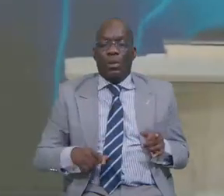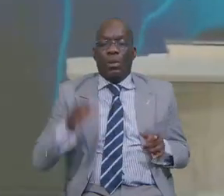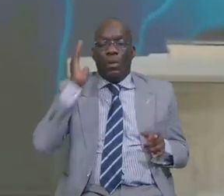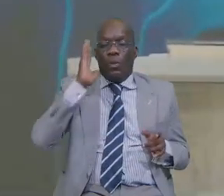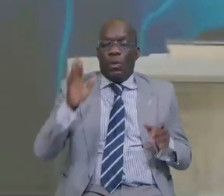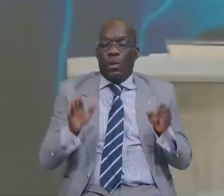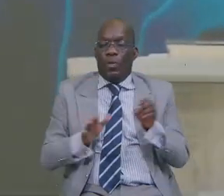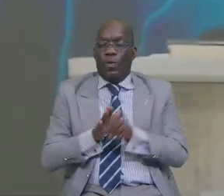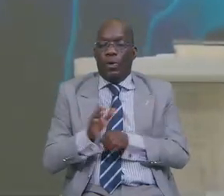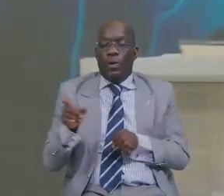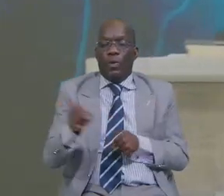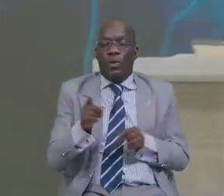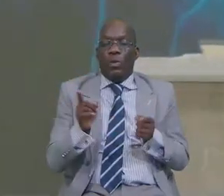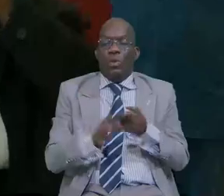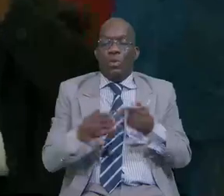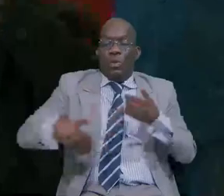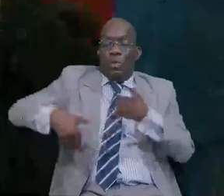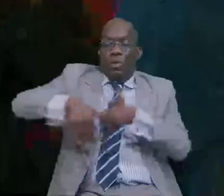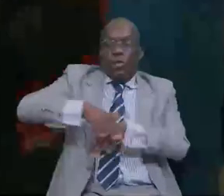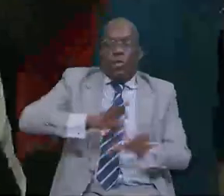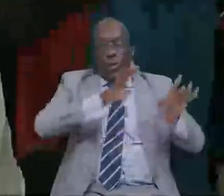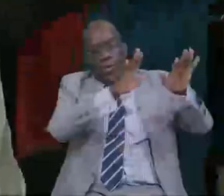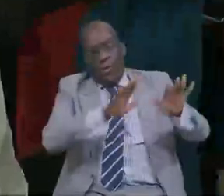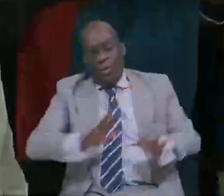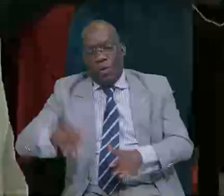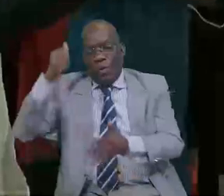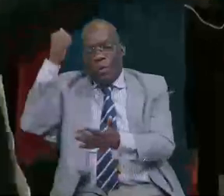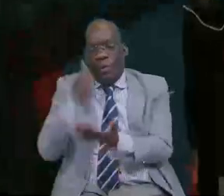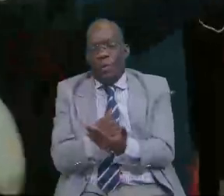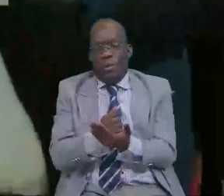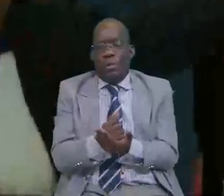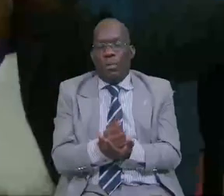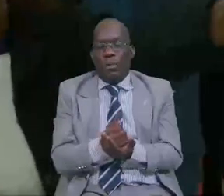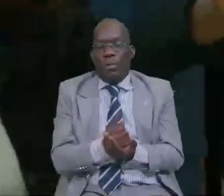Le Seigneur va te remplir à débordement.